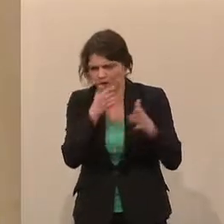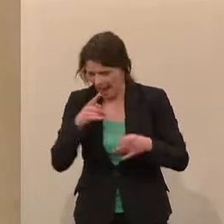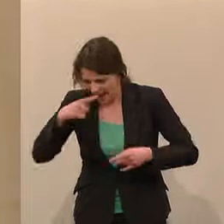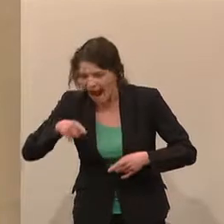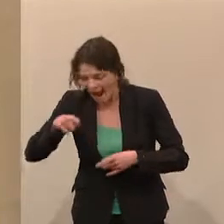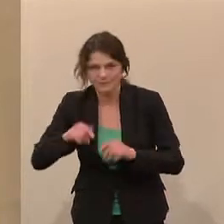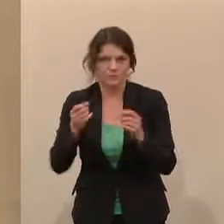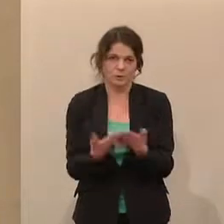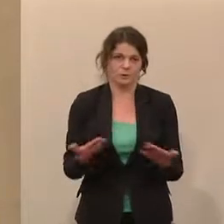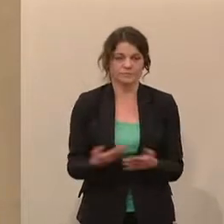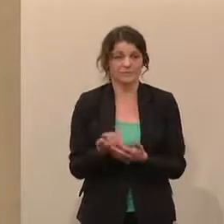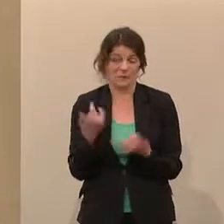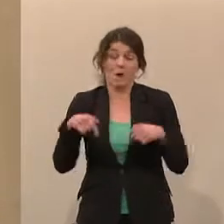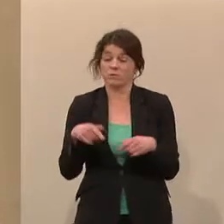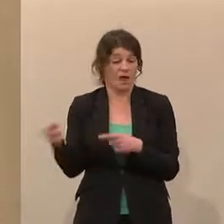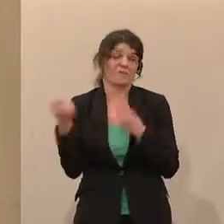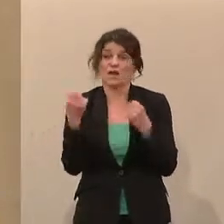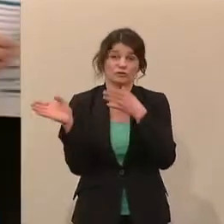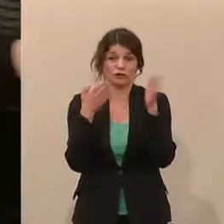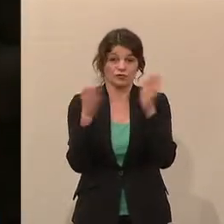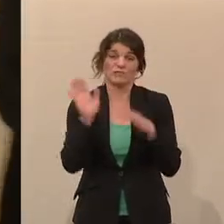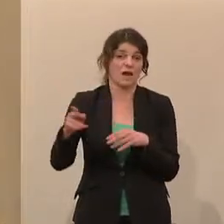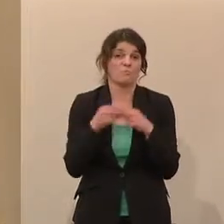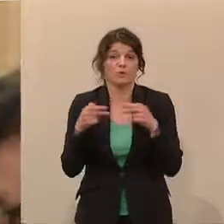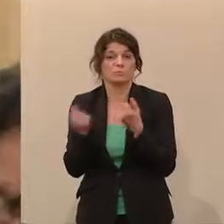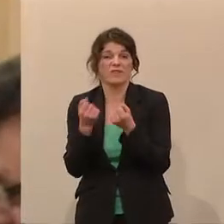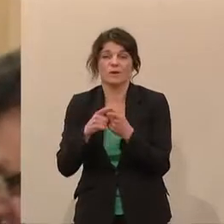fall ist in ihrer bundespolitik und budgetpolitik ich danke